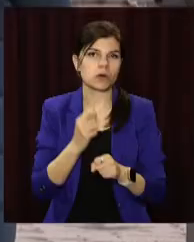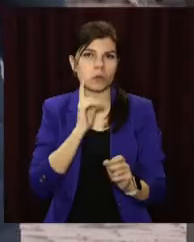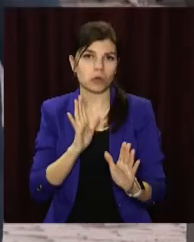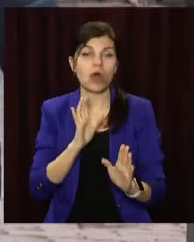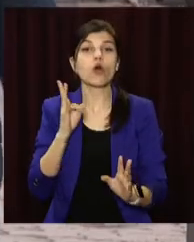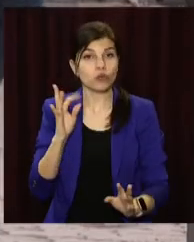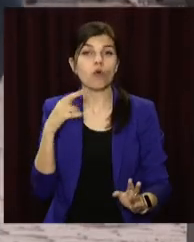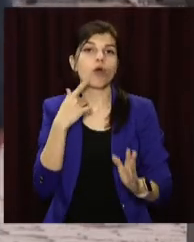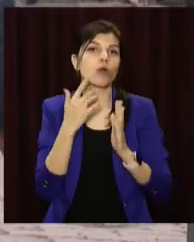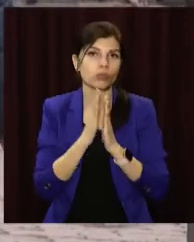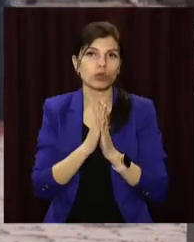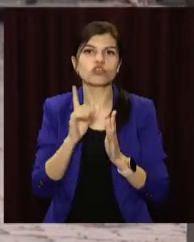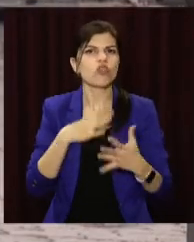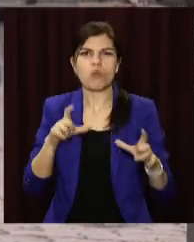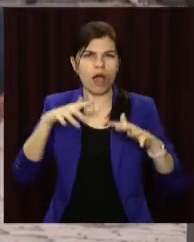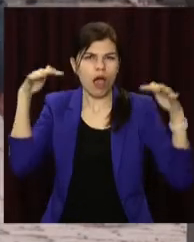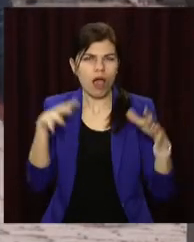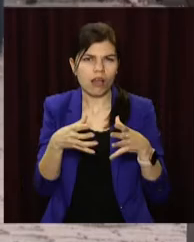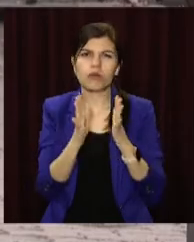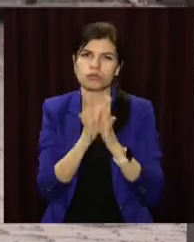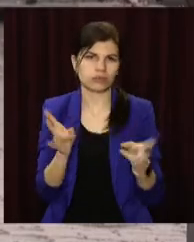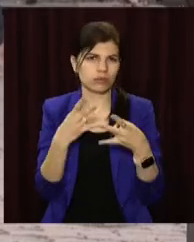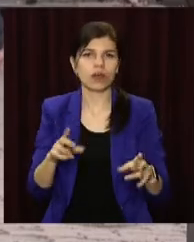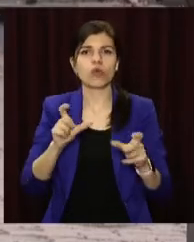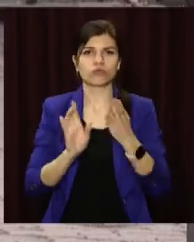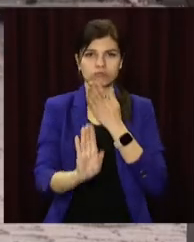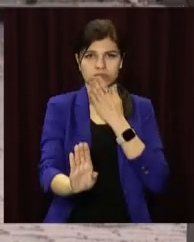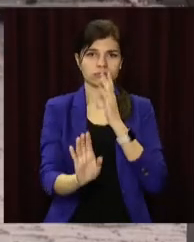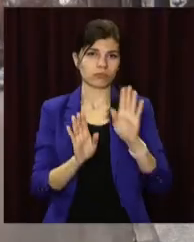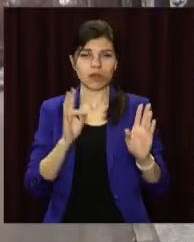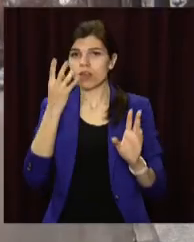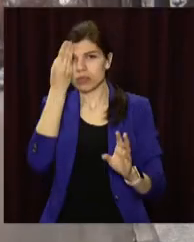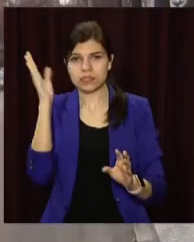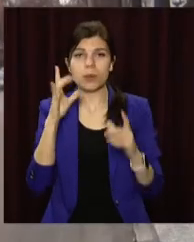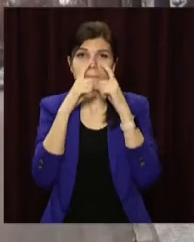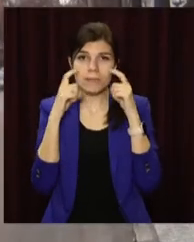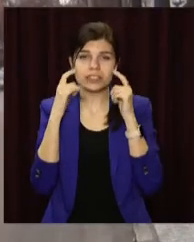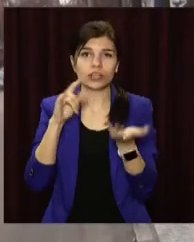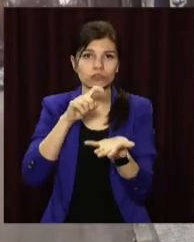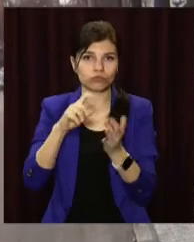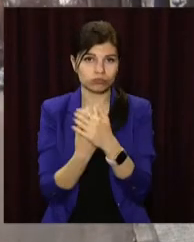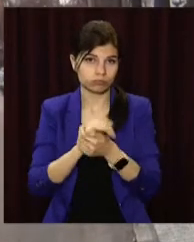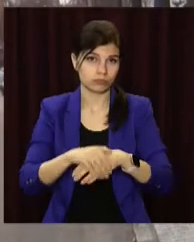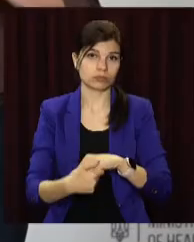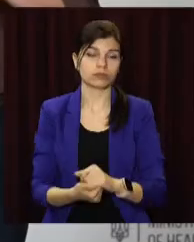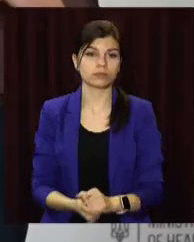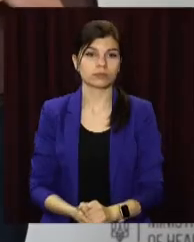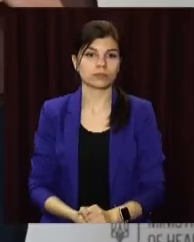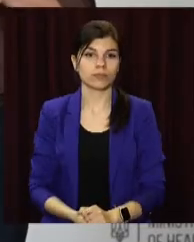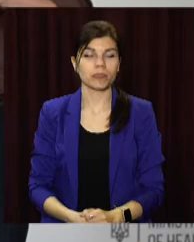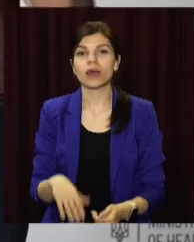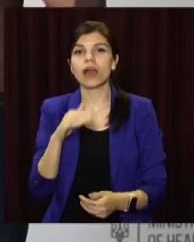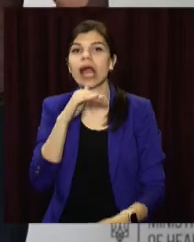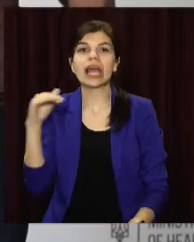українцям утриматися від великих кампаній, дотримуватися дистанції та не забувати про маски і санітайзери.